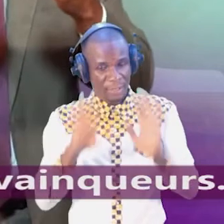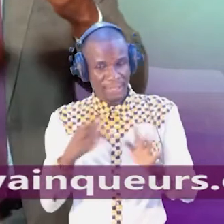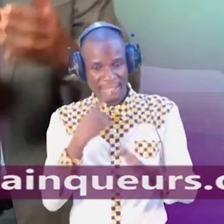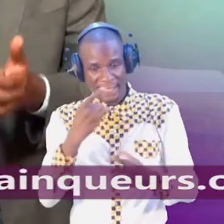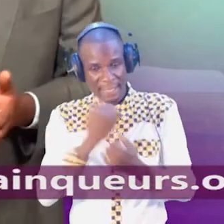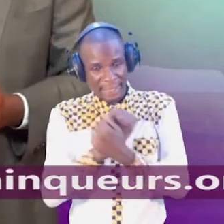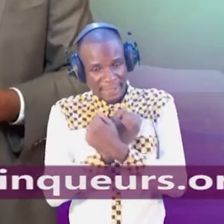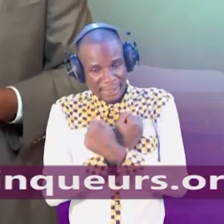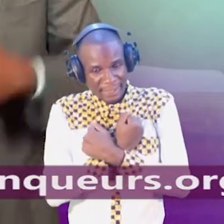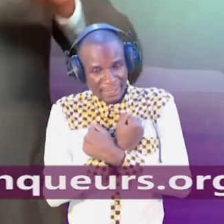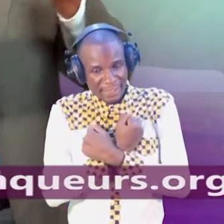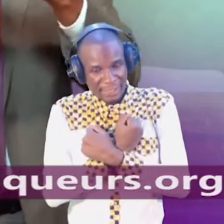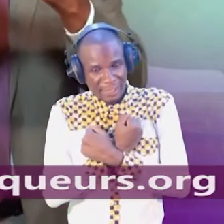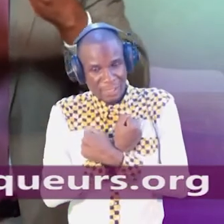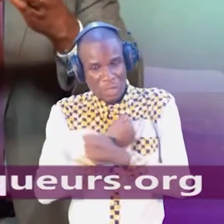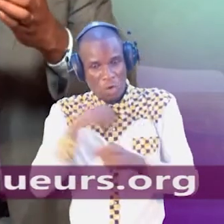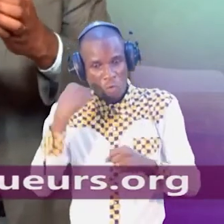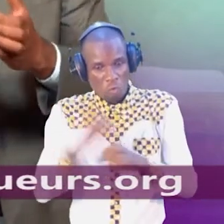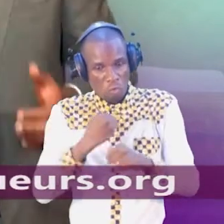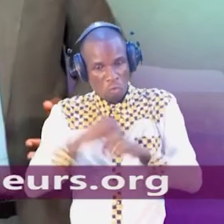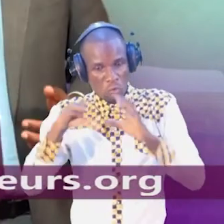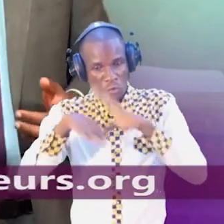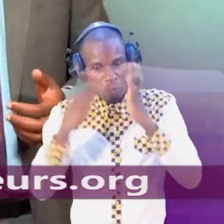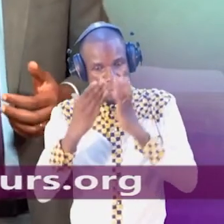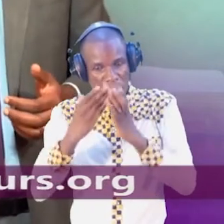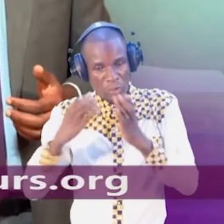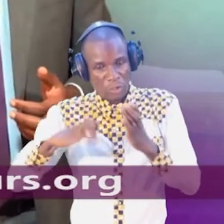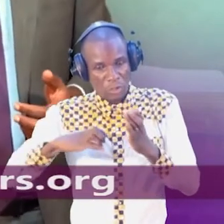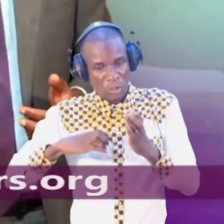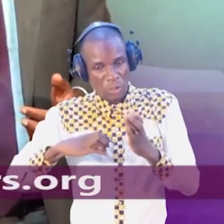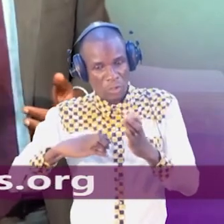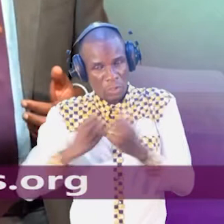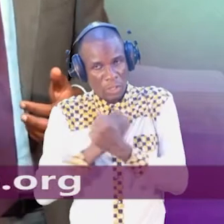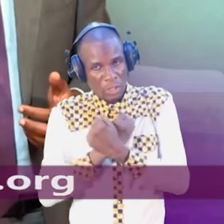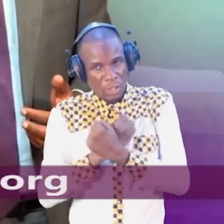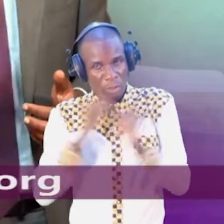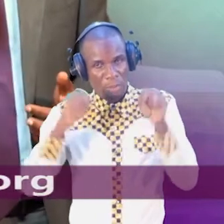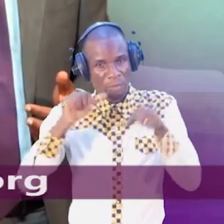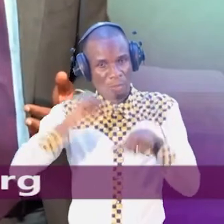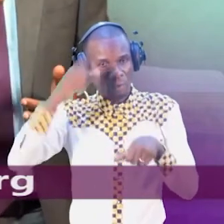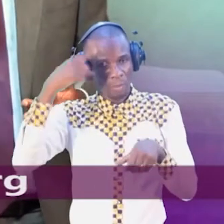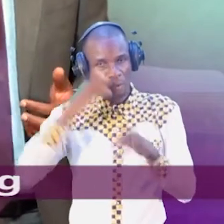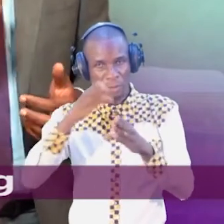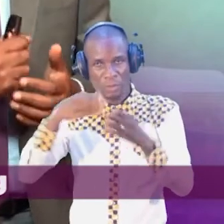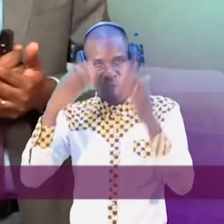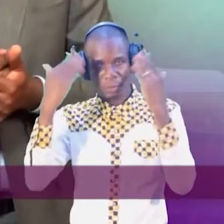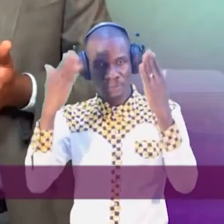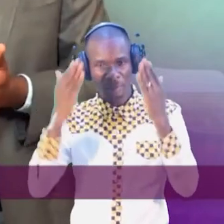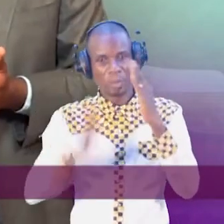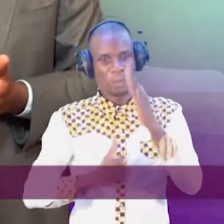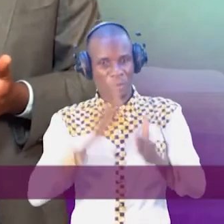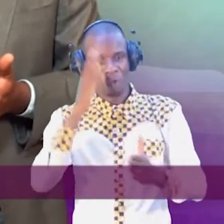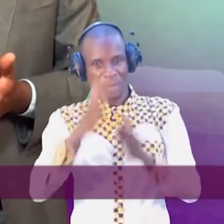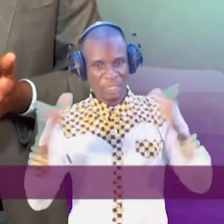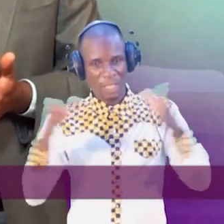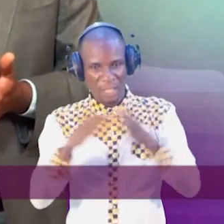na libota na ye oyo balingi mokeli oyo mingi mosikoli oyo nde bazali komipesa makasi ya